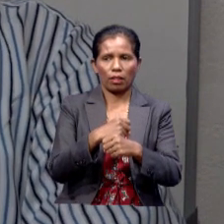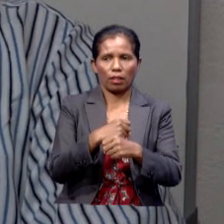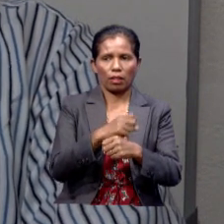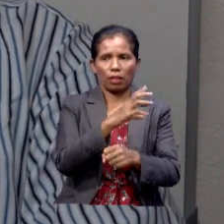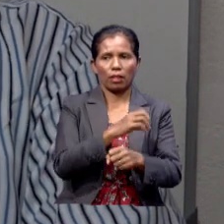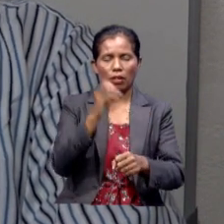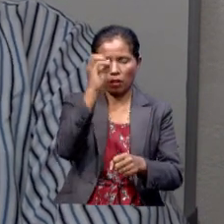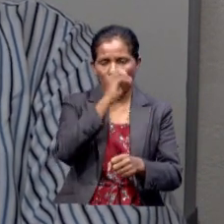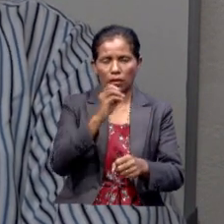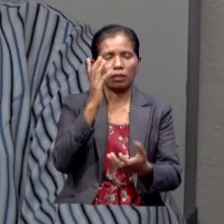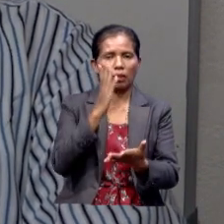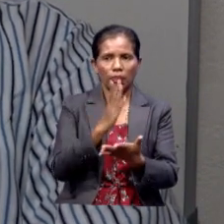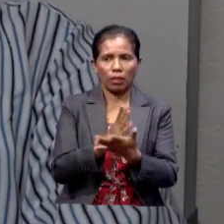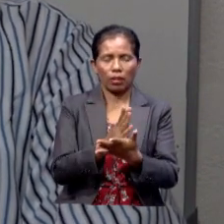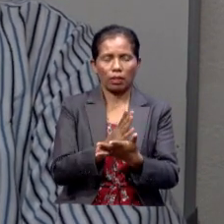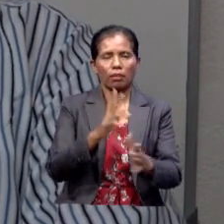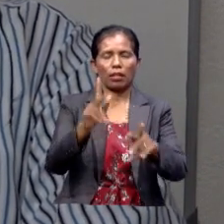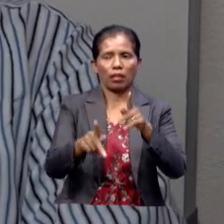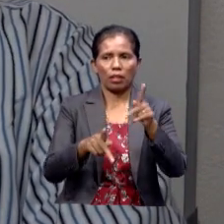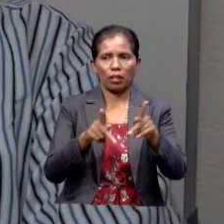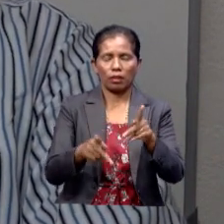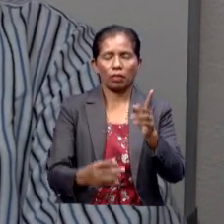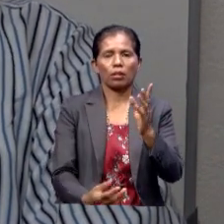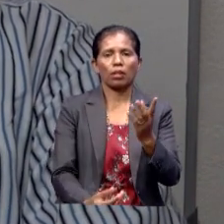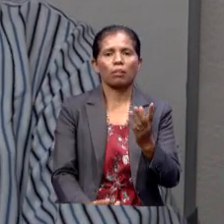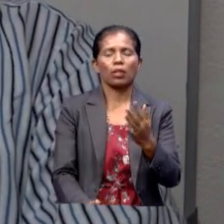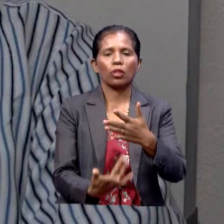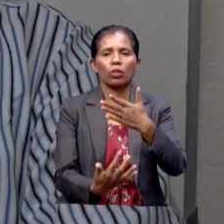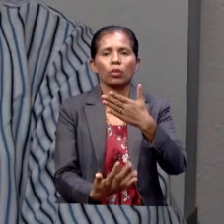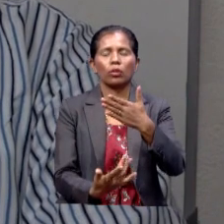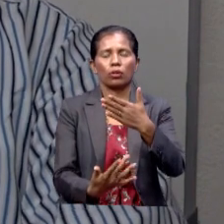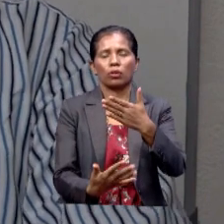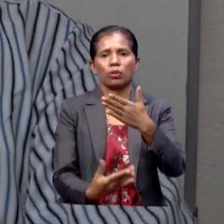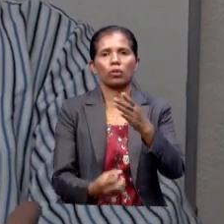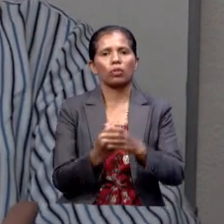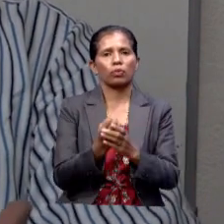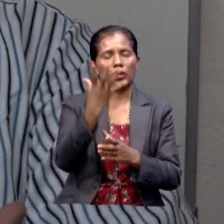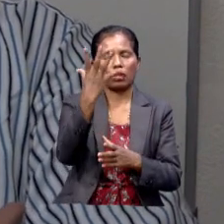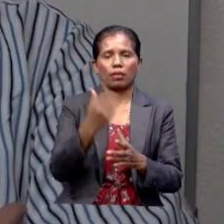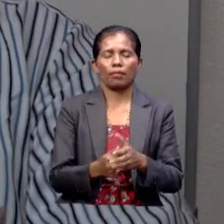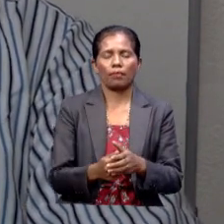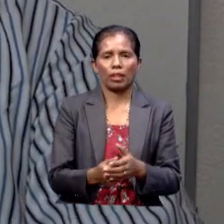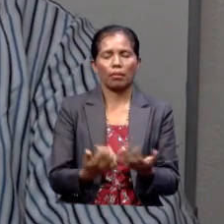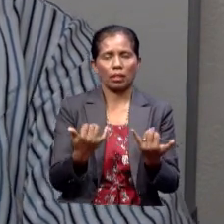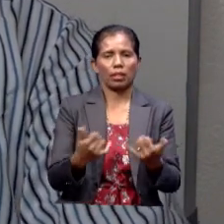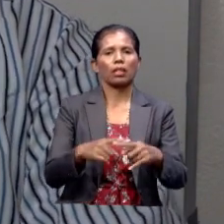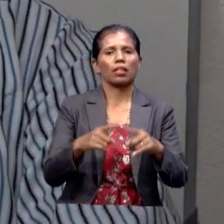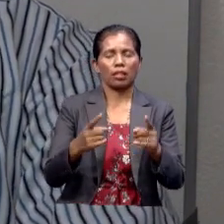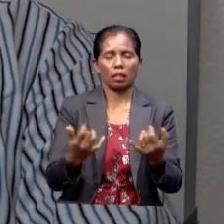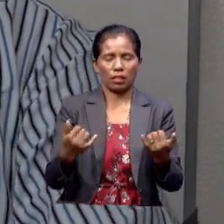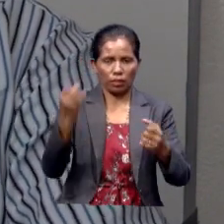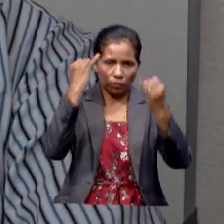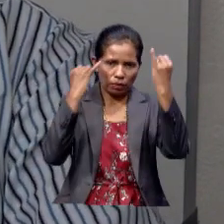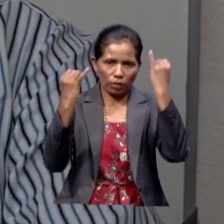observasaun ba halo prevensaun ba ia sunufu getis ia Maliana. Mabe idane informasaun. Tampane